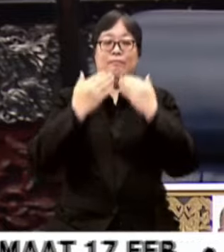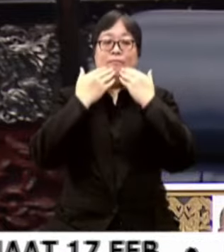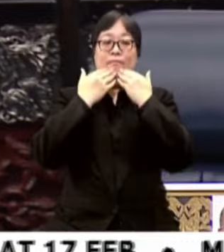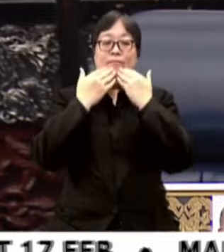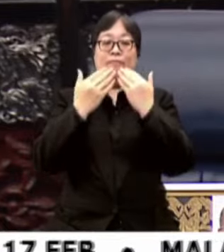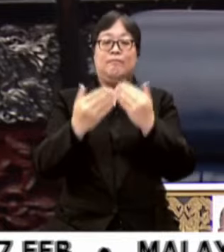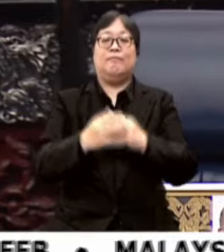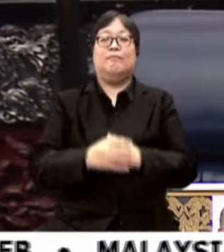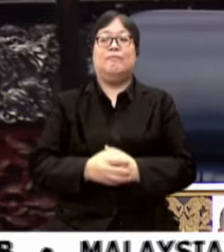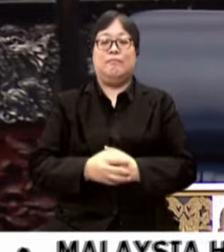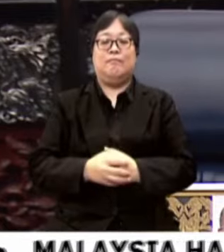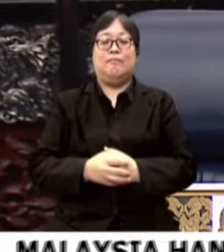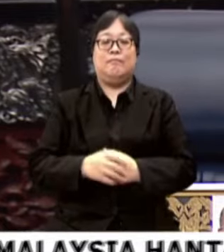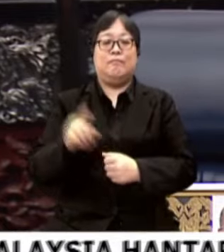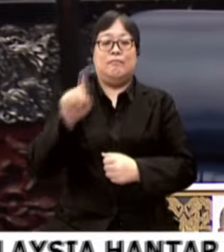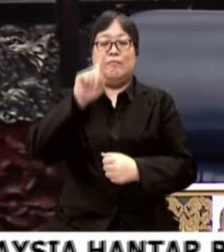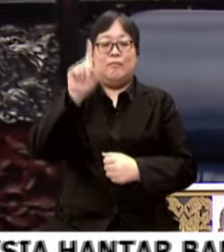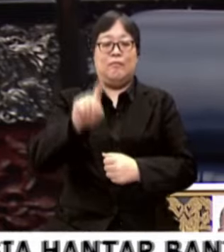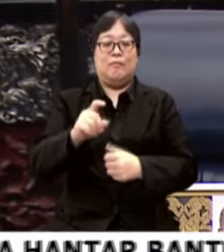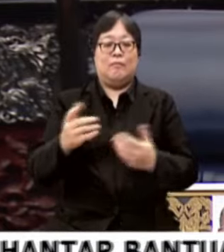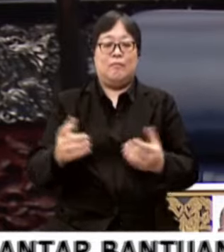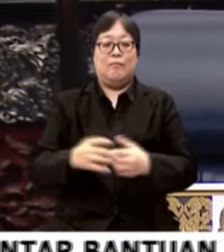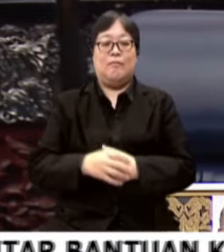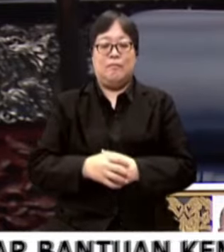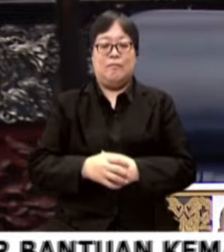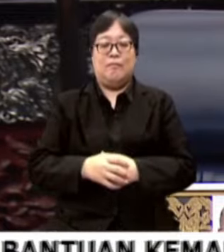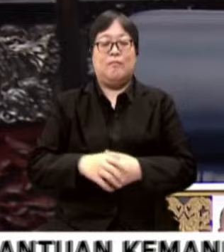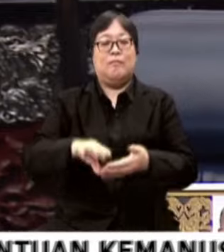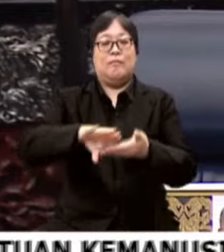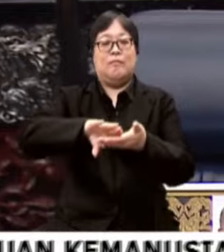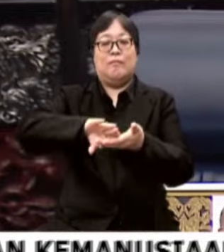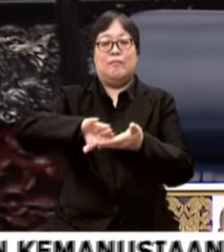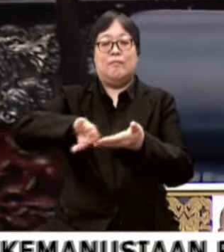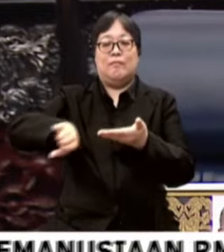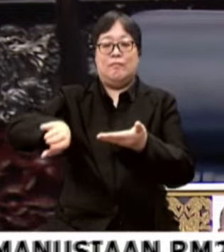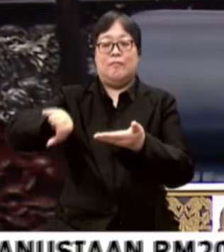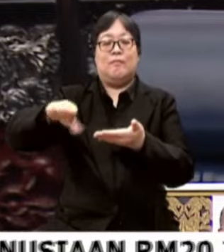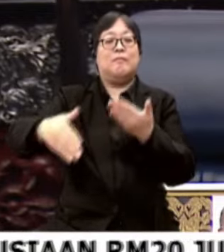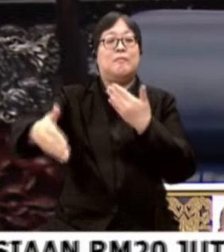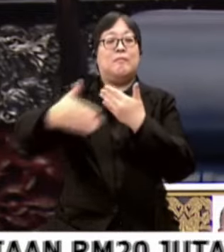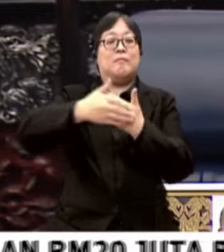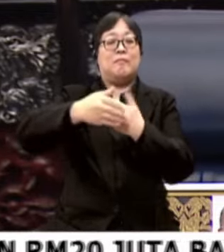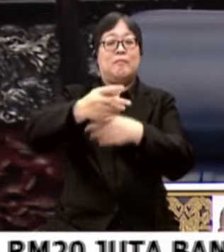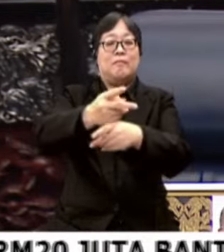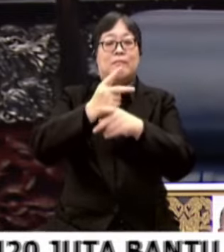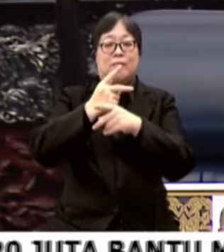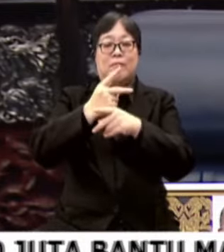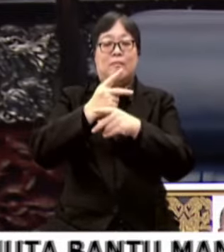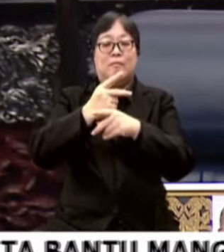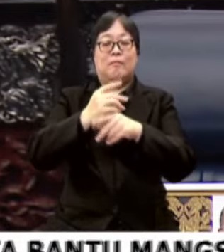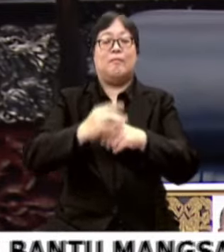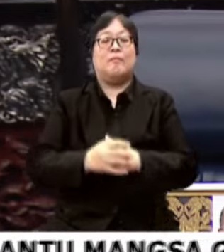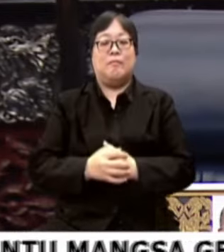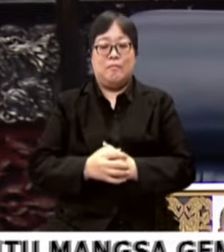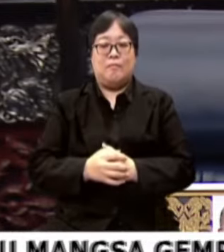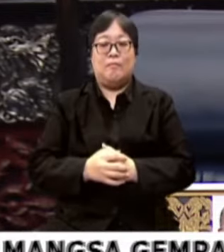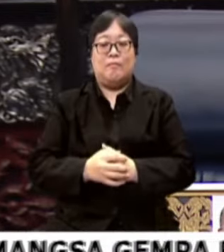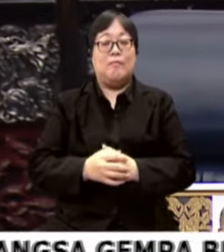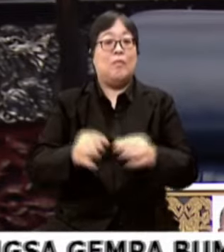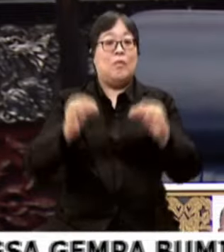Muhammad soal untuk mengecualikan bayaran balik pinjaman kepada mereka yang